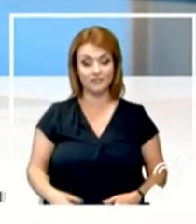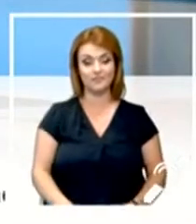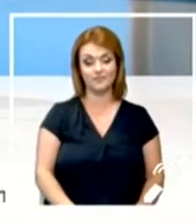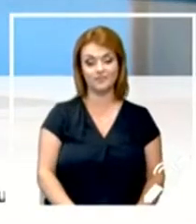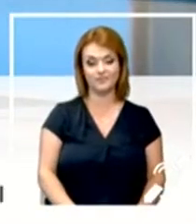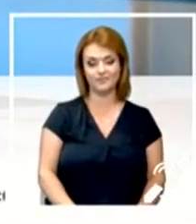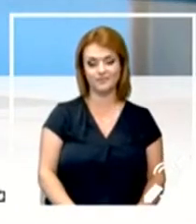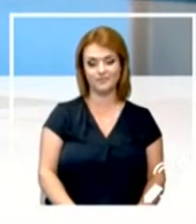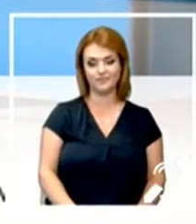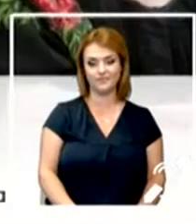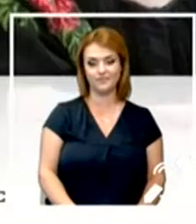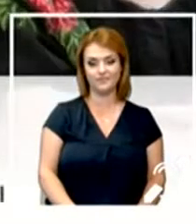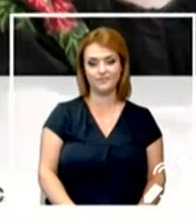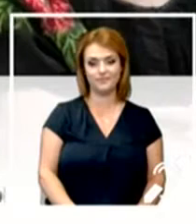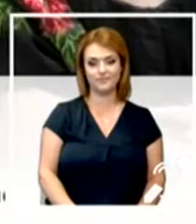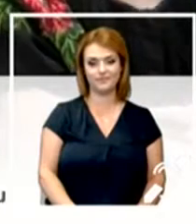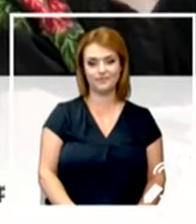sudul Bucovinei.